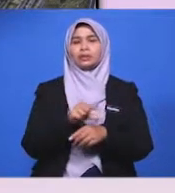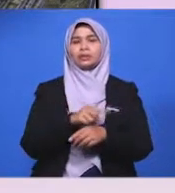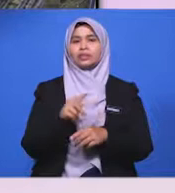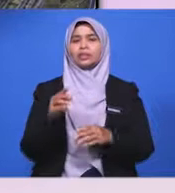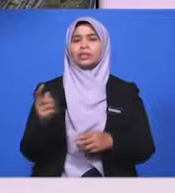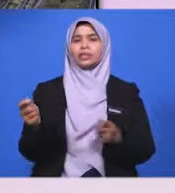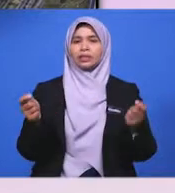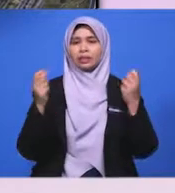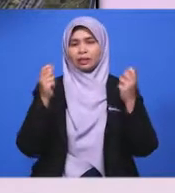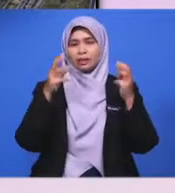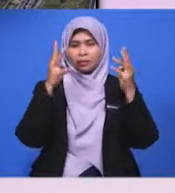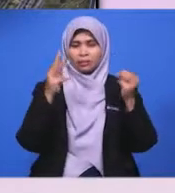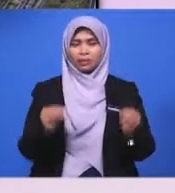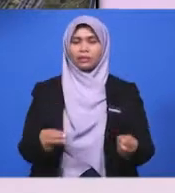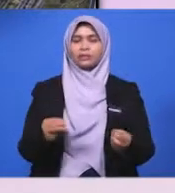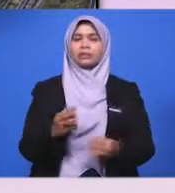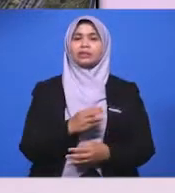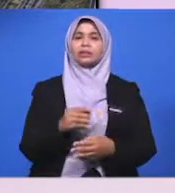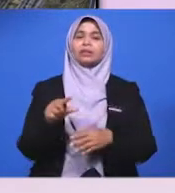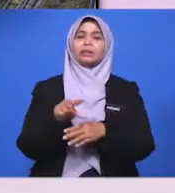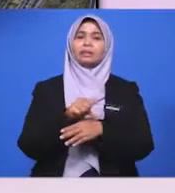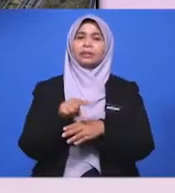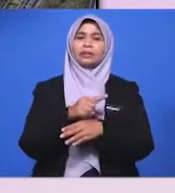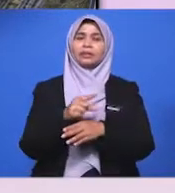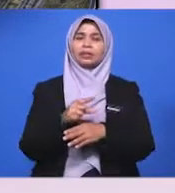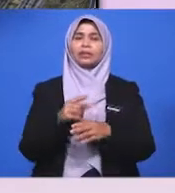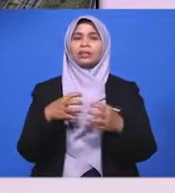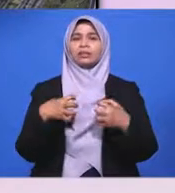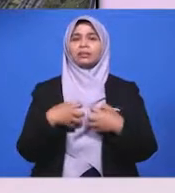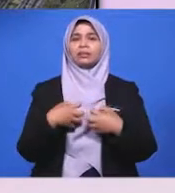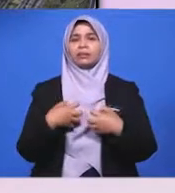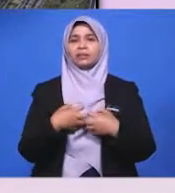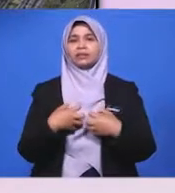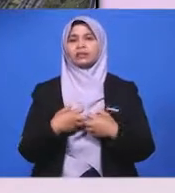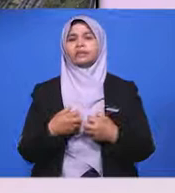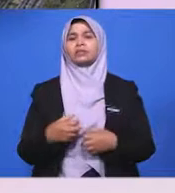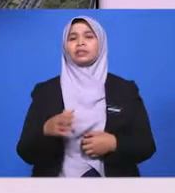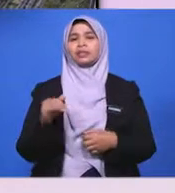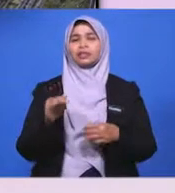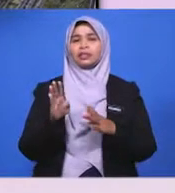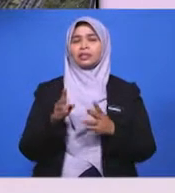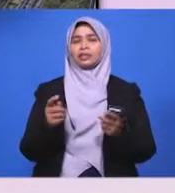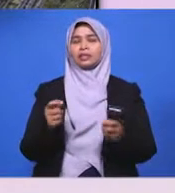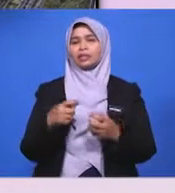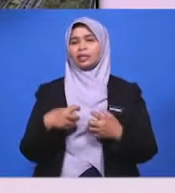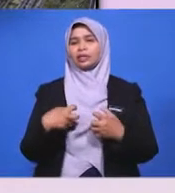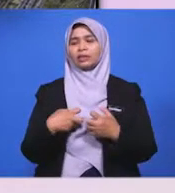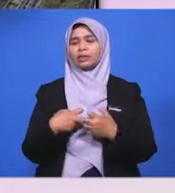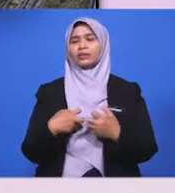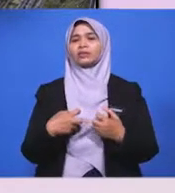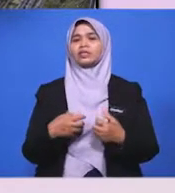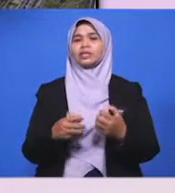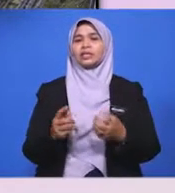tenaga manusia dan penggunaan mesin-mesin yang berteknologi